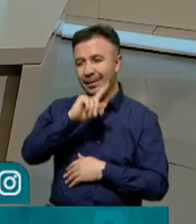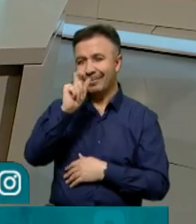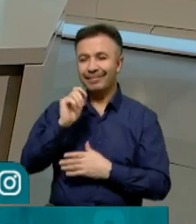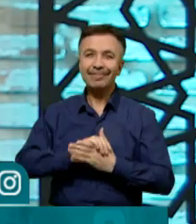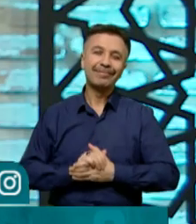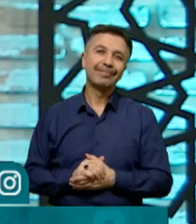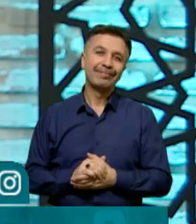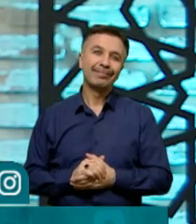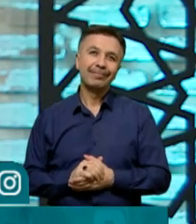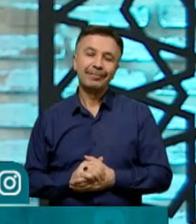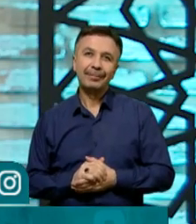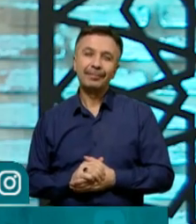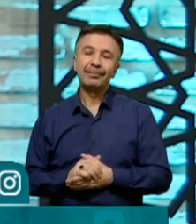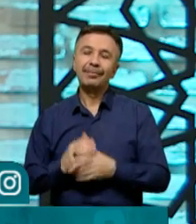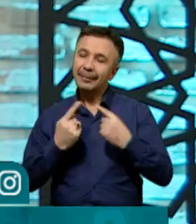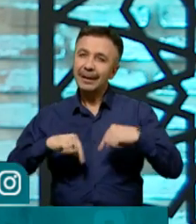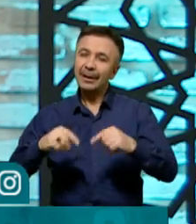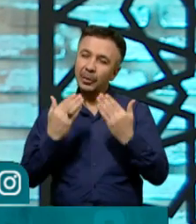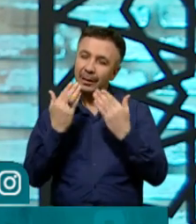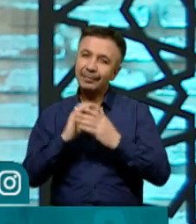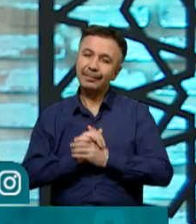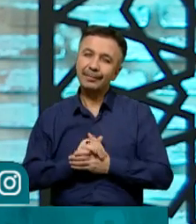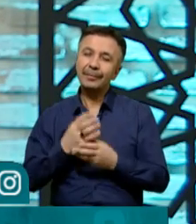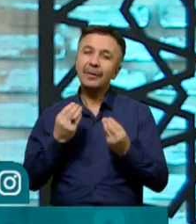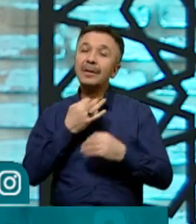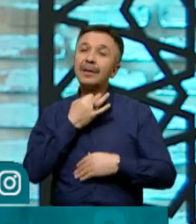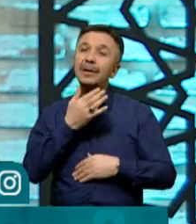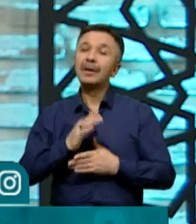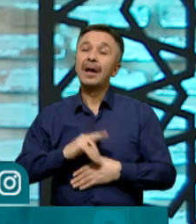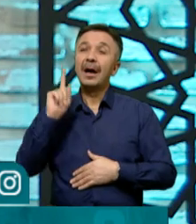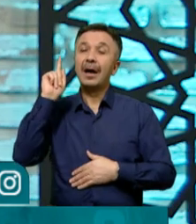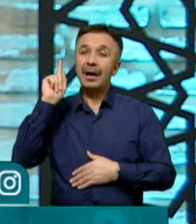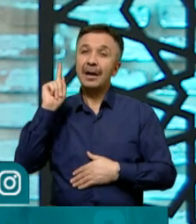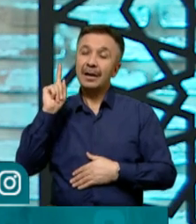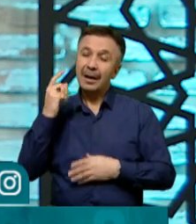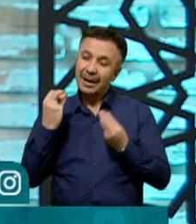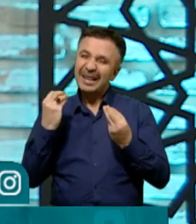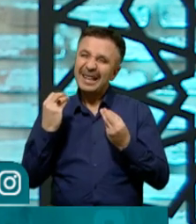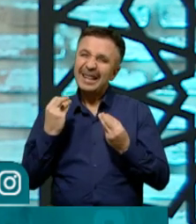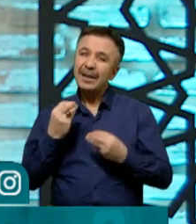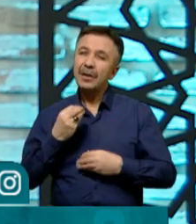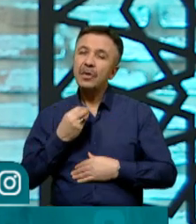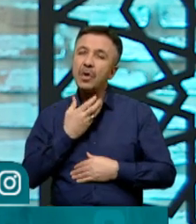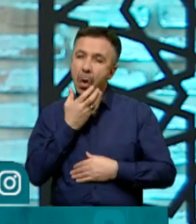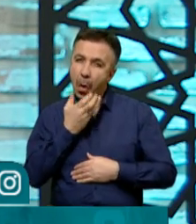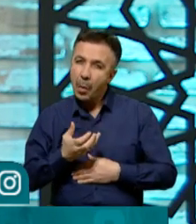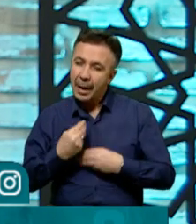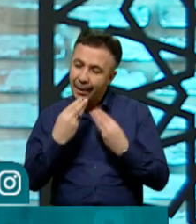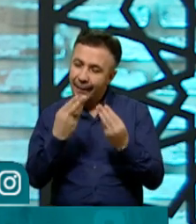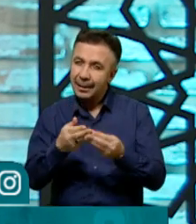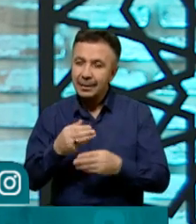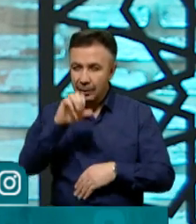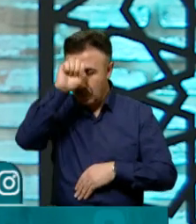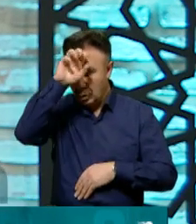soralım. Bize de dua edin inşallah Belkıs Hanım. Çok teşekkür ediyorum. Hayırlı ömürler diliyorum. Teşekkür efendim. Ederiz. Allah razı olsun. Zonguldak'a selam